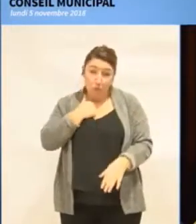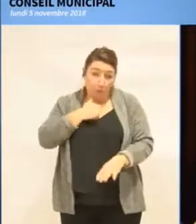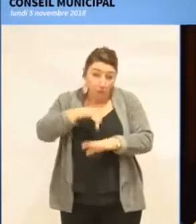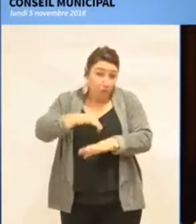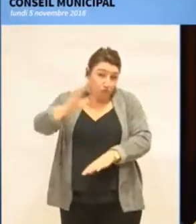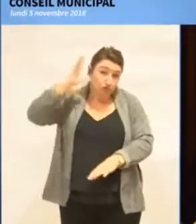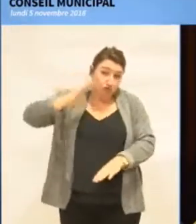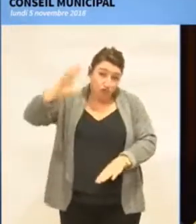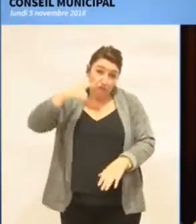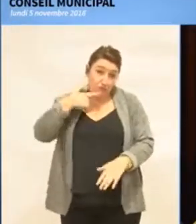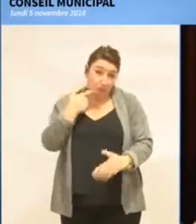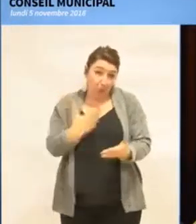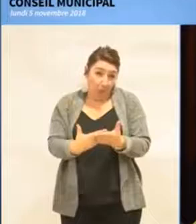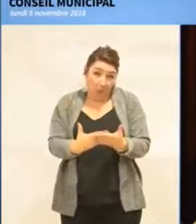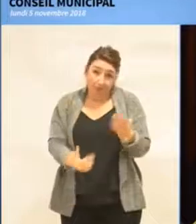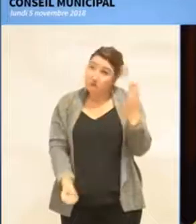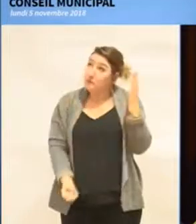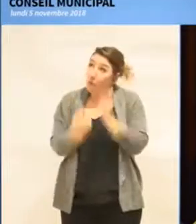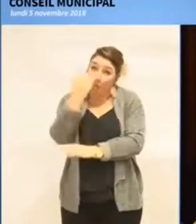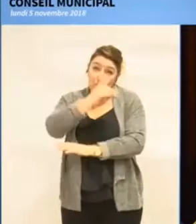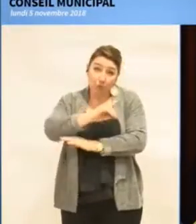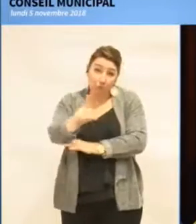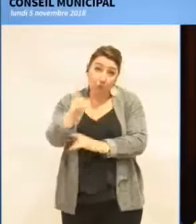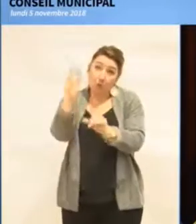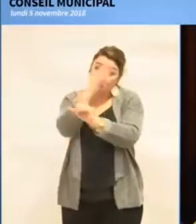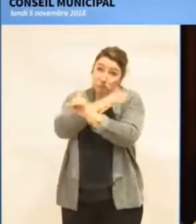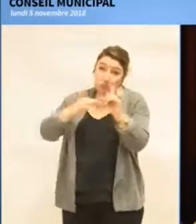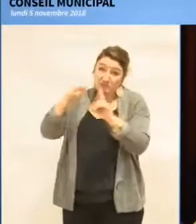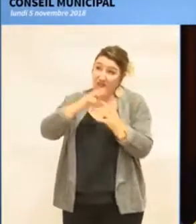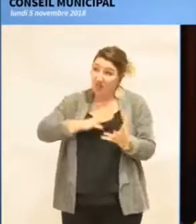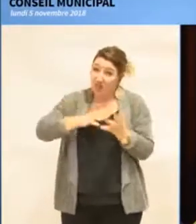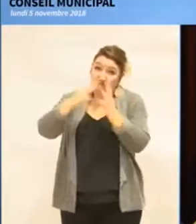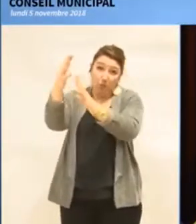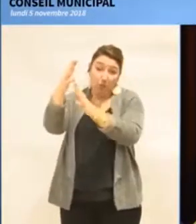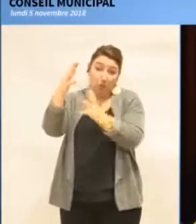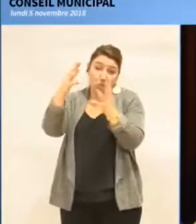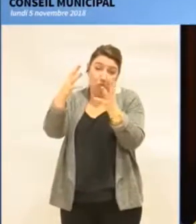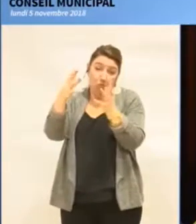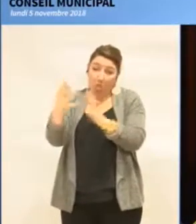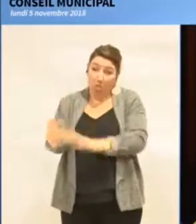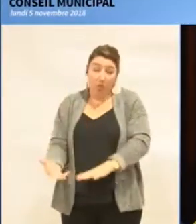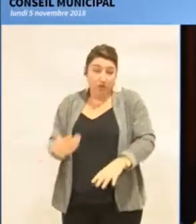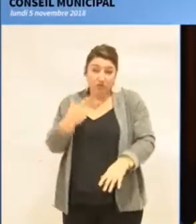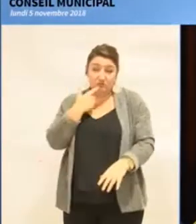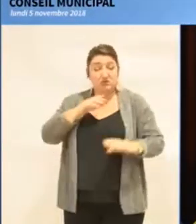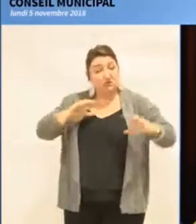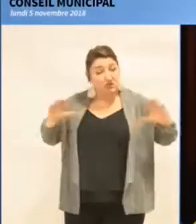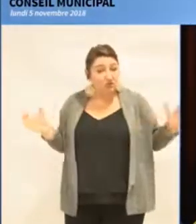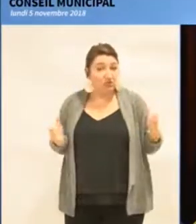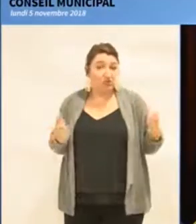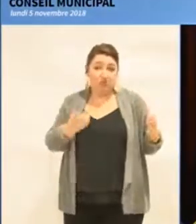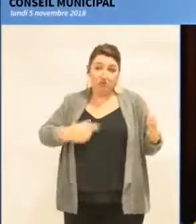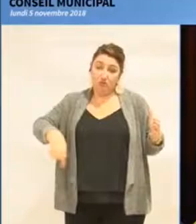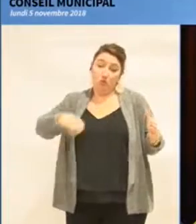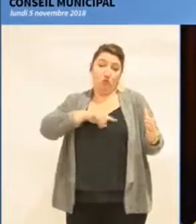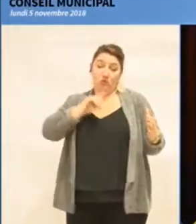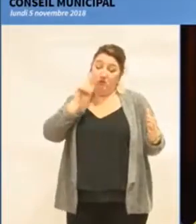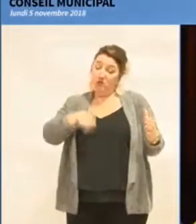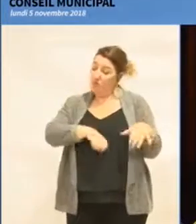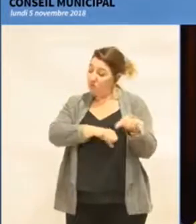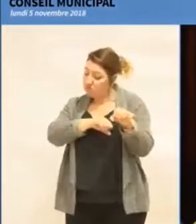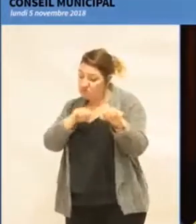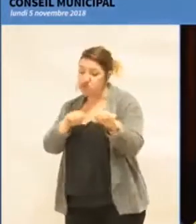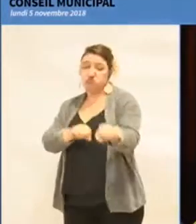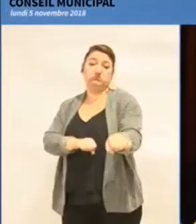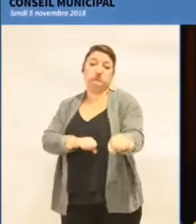et qu'elle est bien inhérente à une évolution de la société que nous devons affronter collectivement pour la nommer